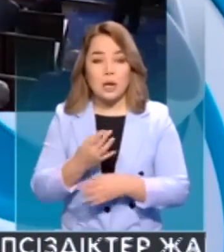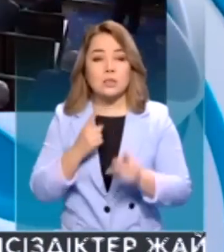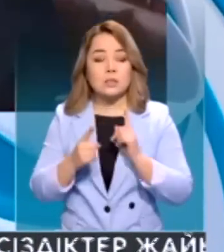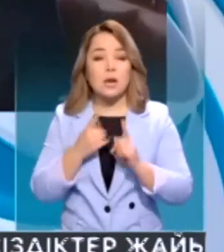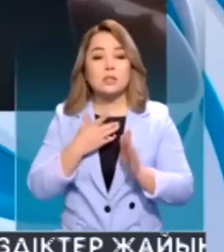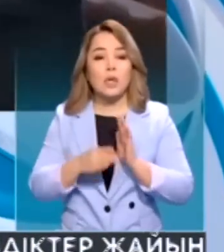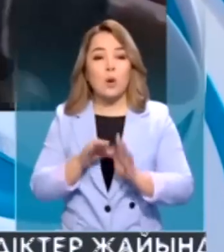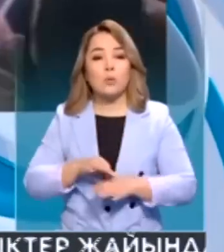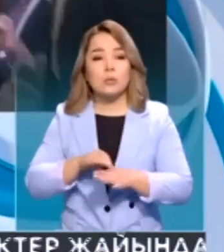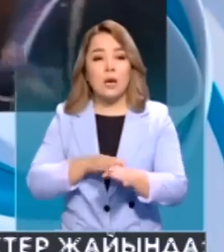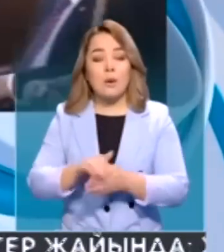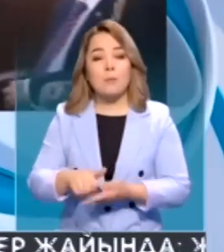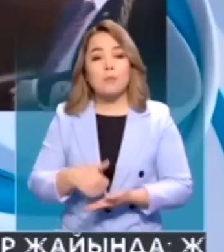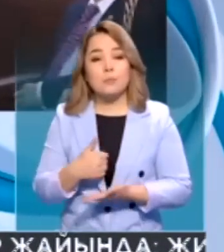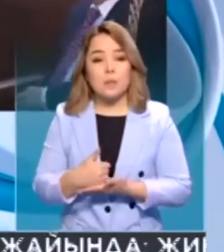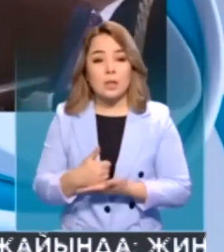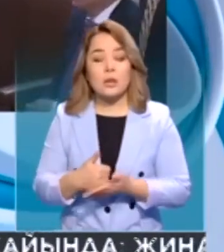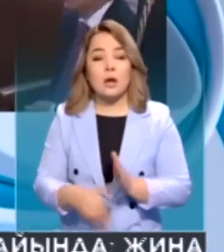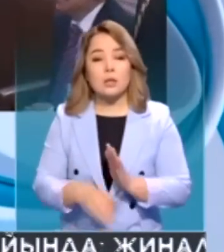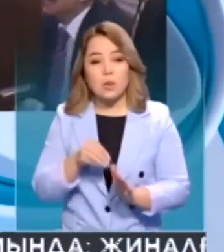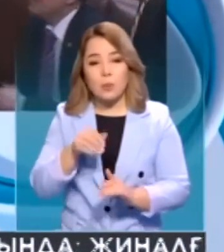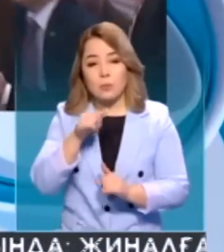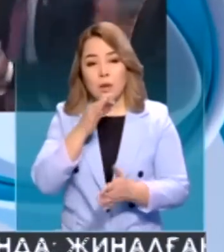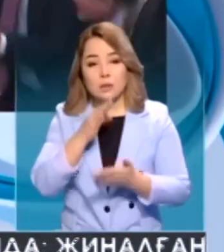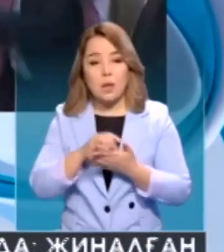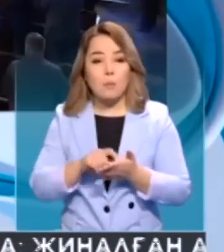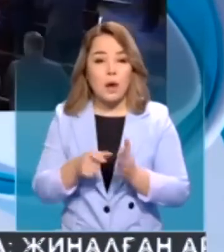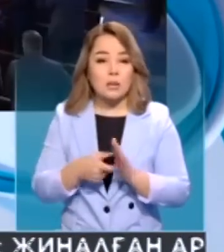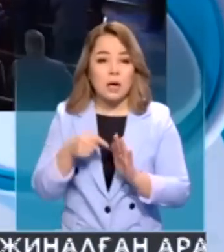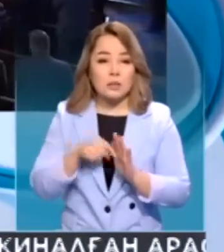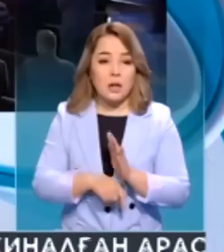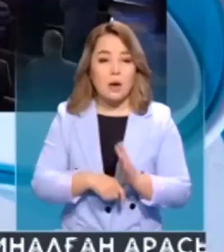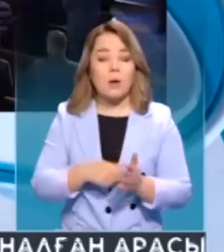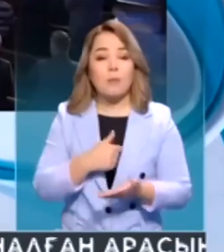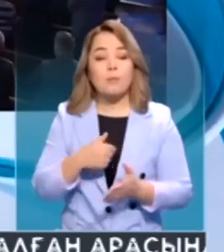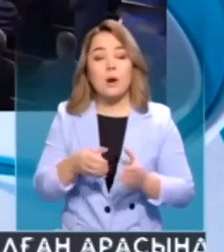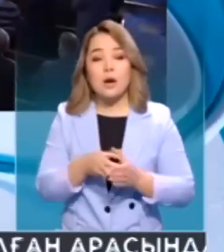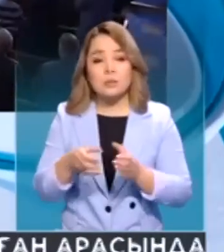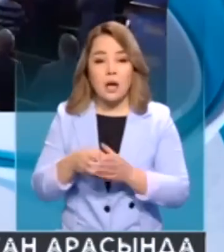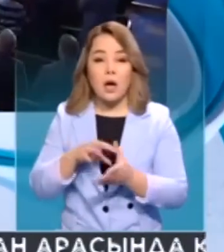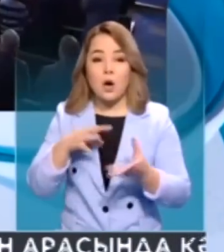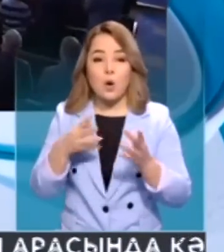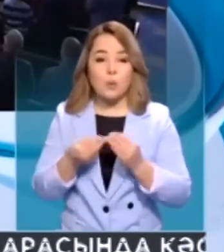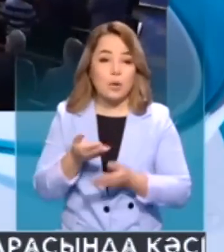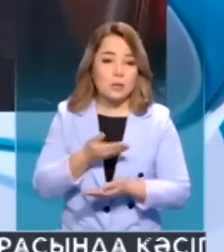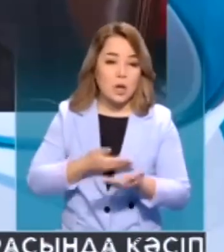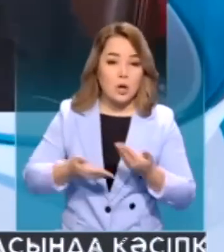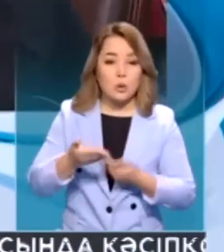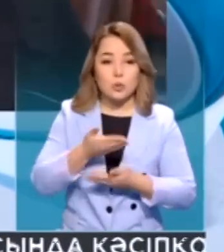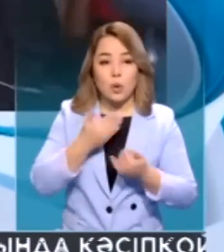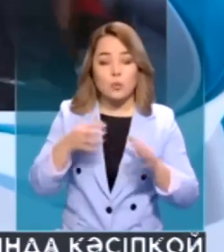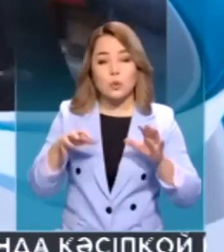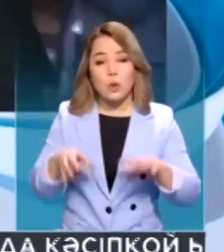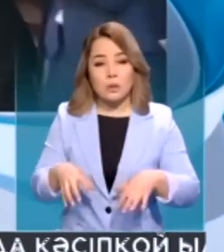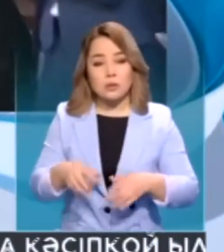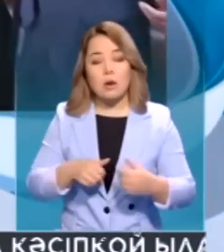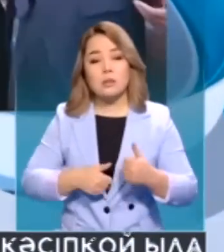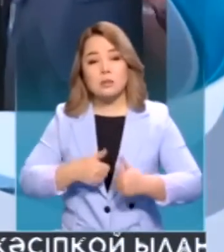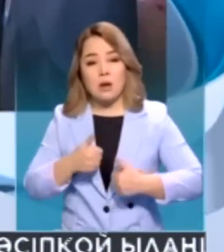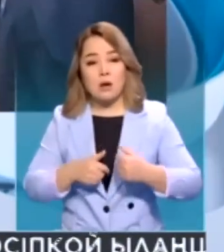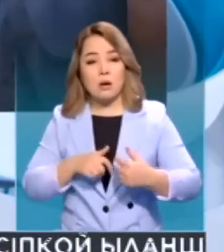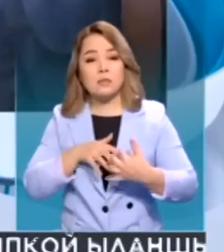де палата спикерін таңдай алмай жатыр. Басқаша айтқанда партияластар арасында ауызбіршілік болмай, төраға тағына талас